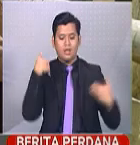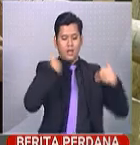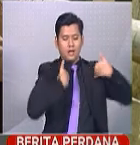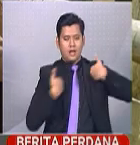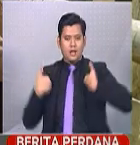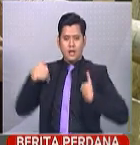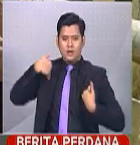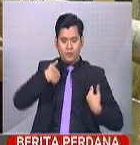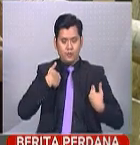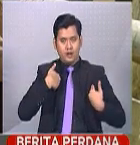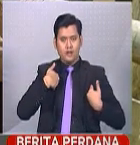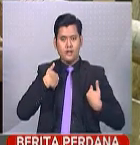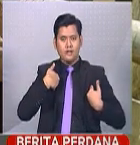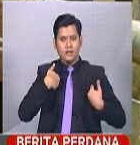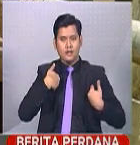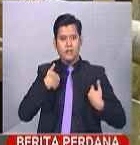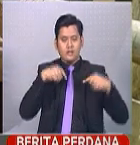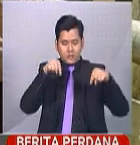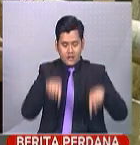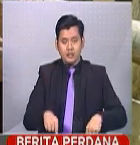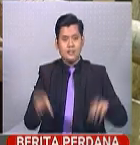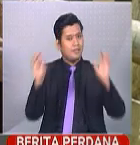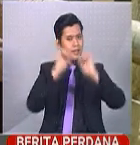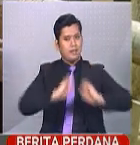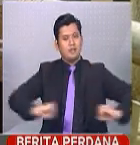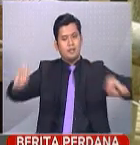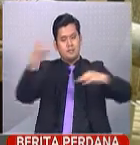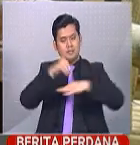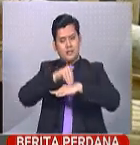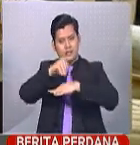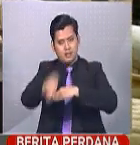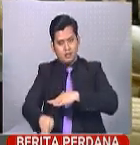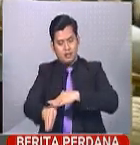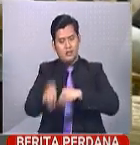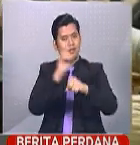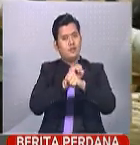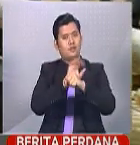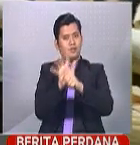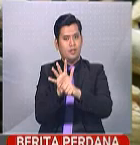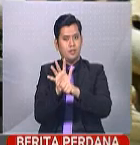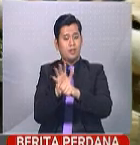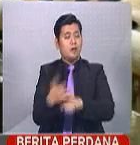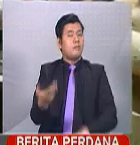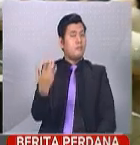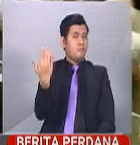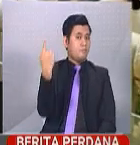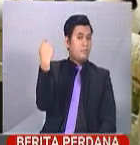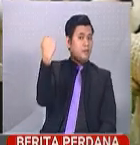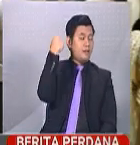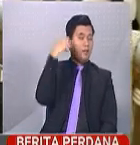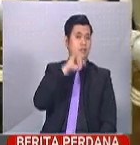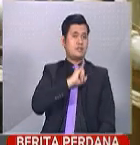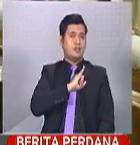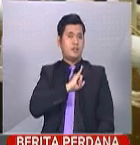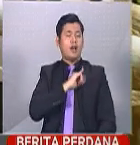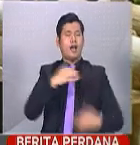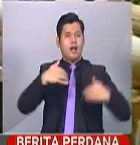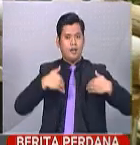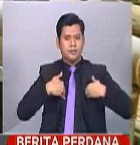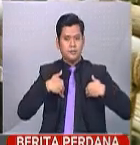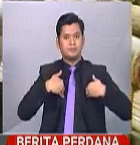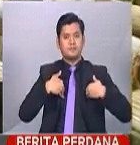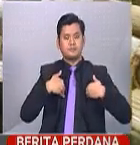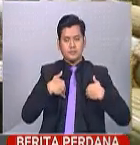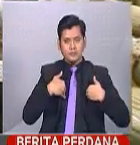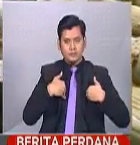disini tidak dijangkiti oleh bioskop19 dan Kalau anda Pastikan di belakang saya merupakan kandang Vanda yang mana